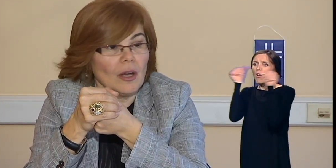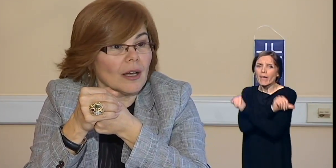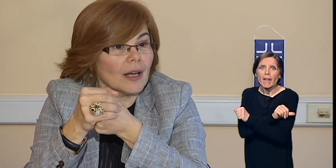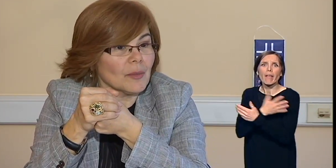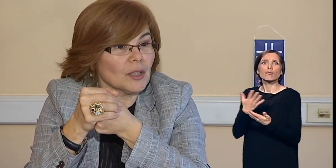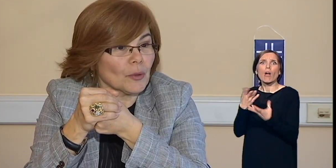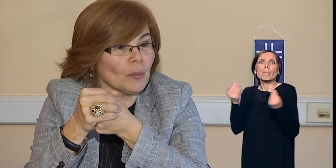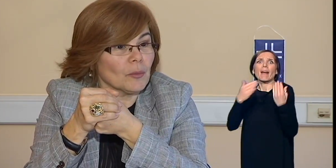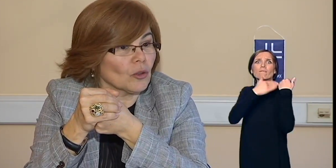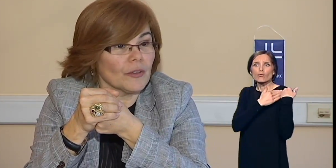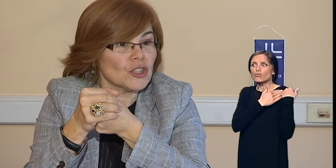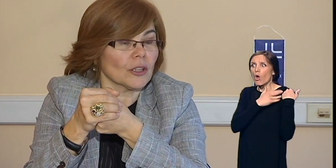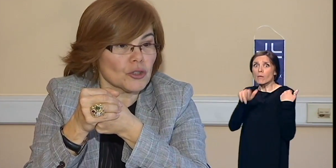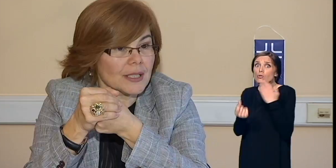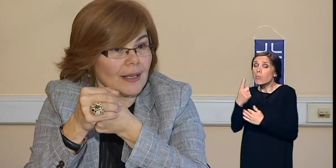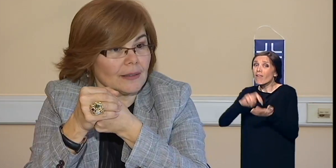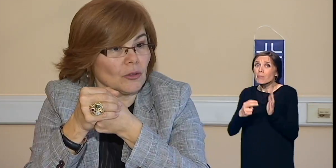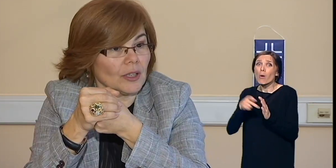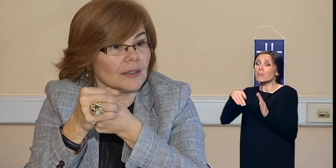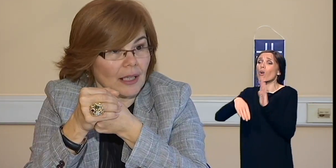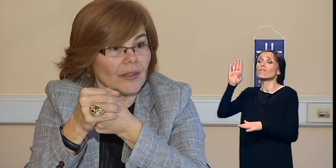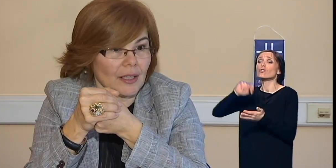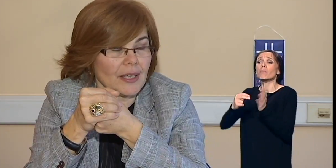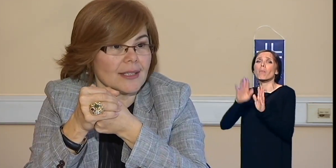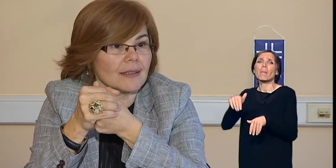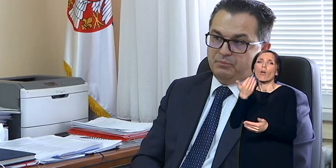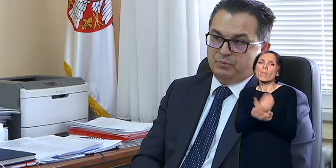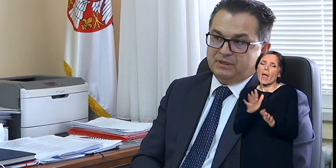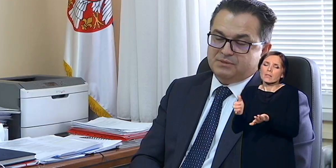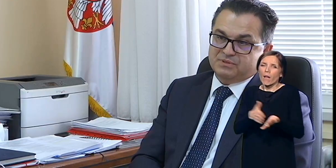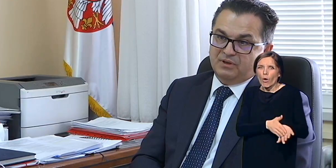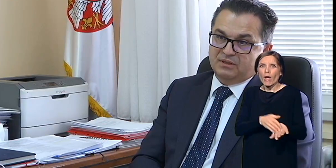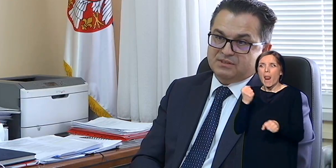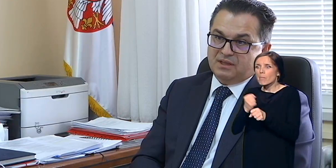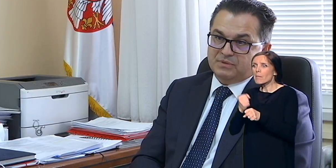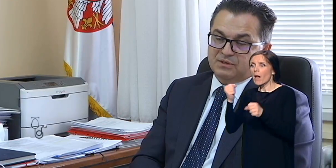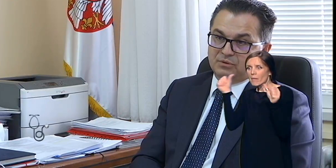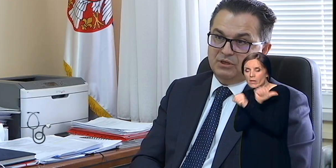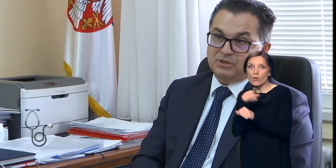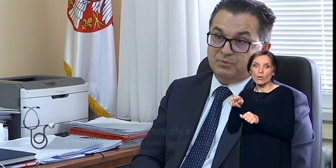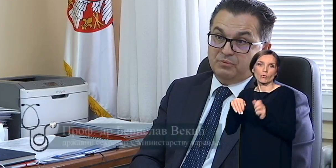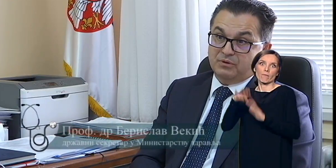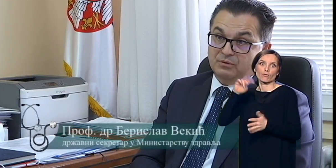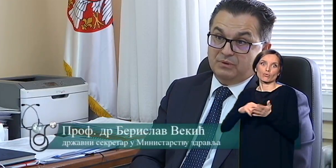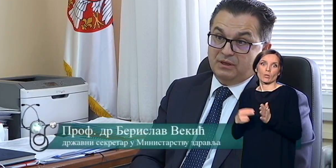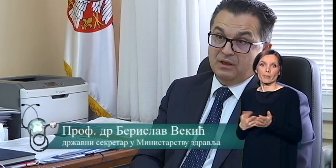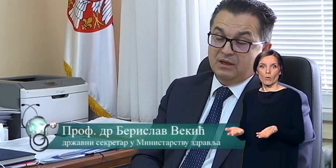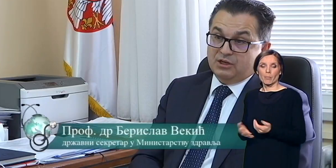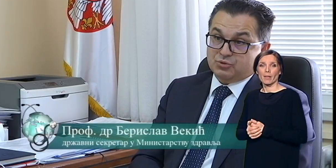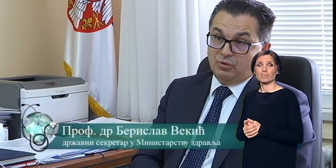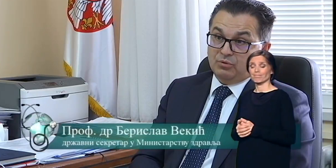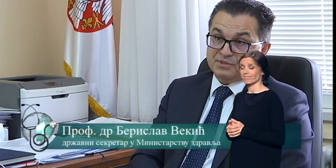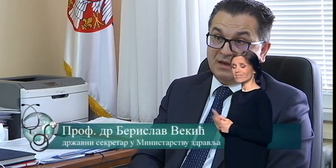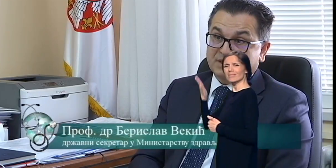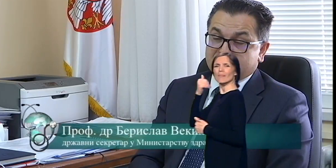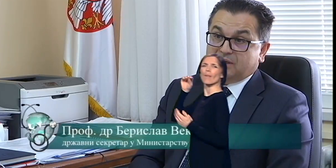ćemo imati problem mnogo veći nego što je zarada koja je takva kakva jeste. Po podacima iz 2017. godine mi smo na birovu imali